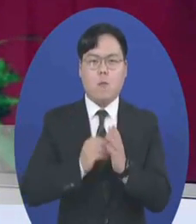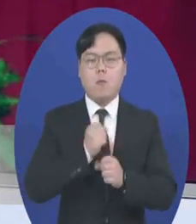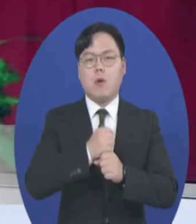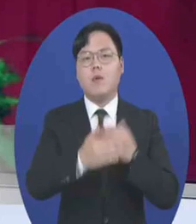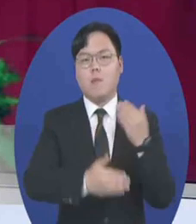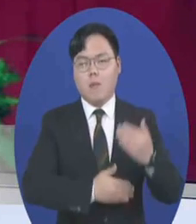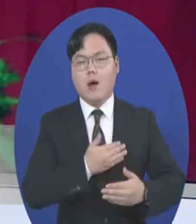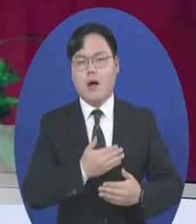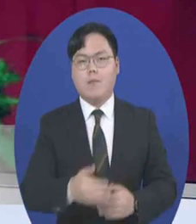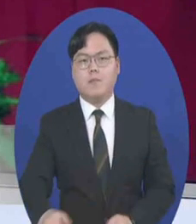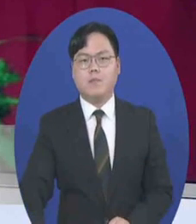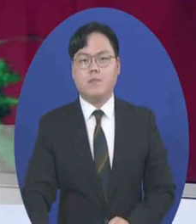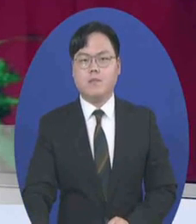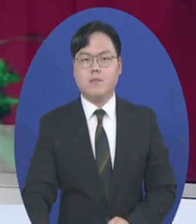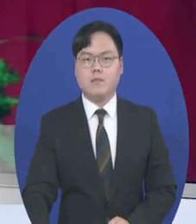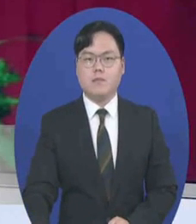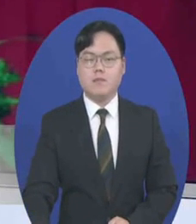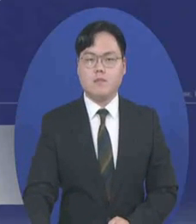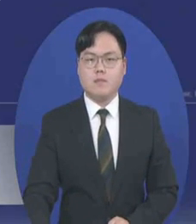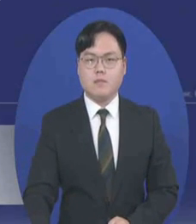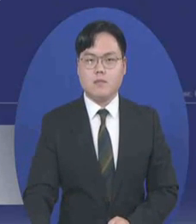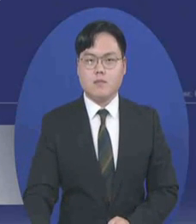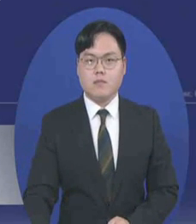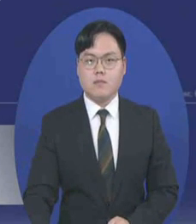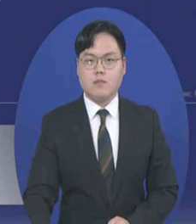засгийн газрын тэргүүн мэдээлсэн байна.